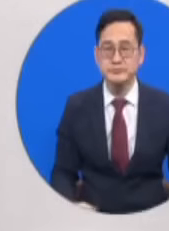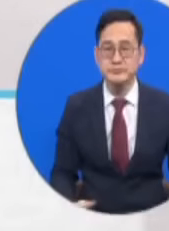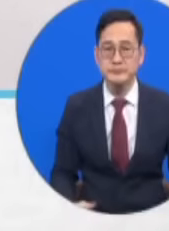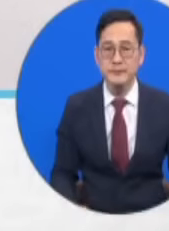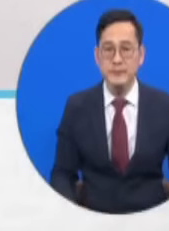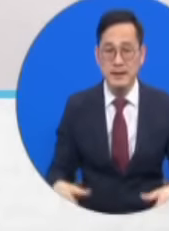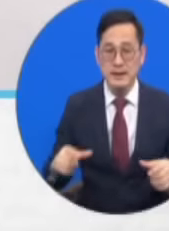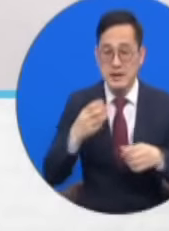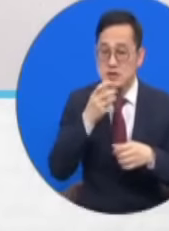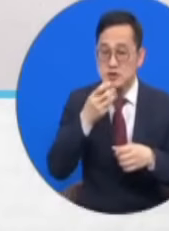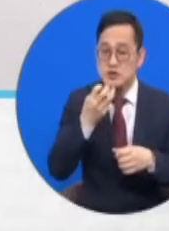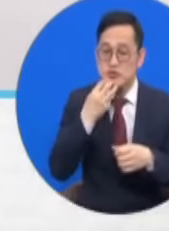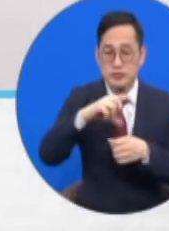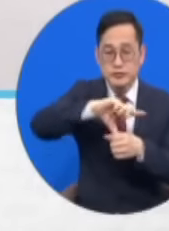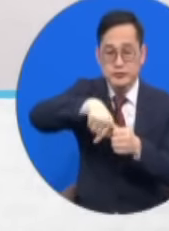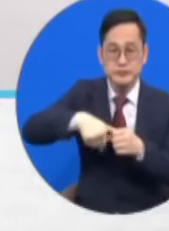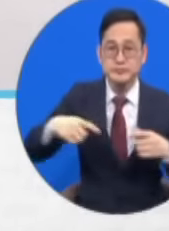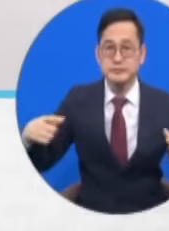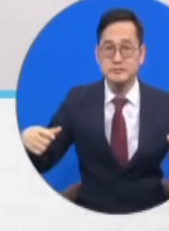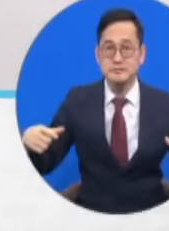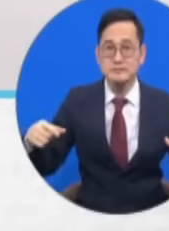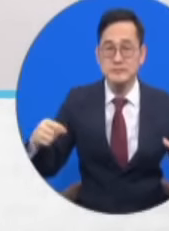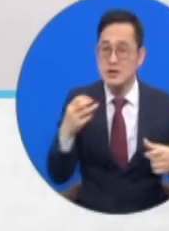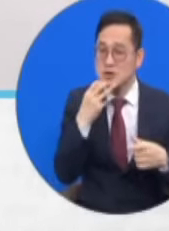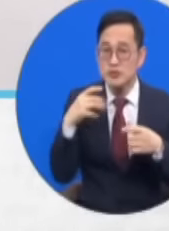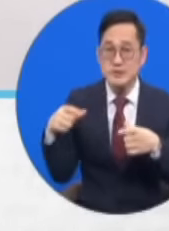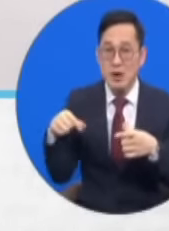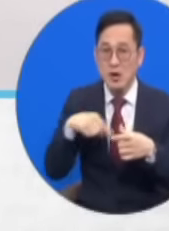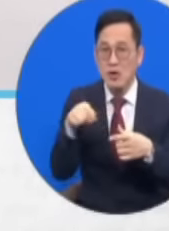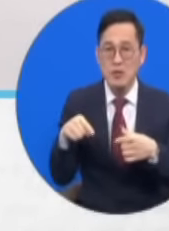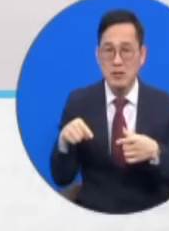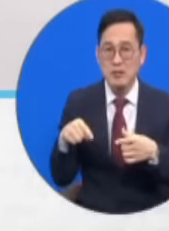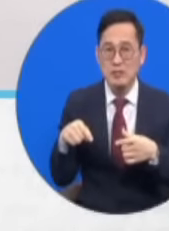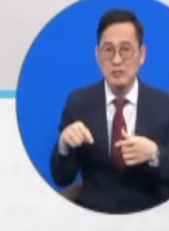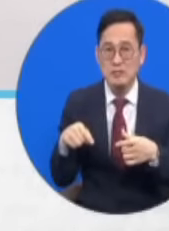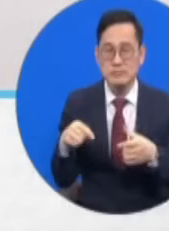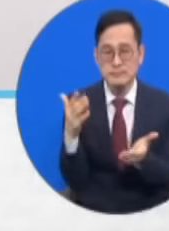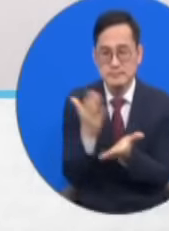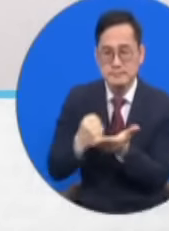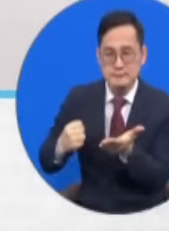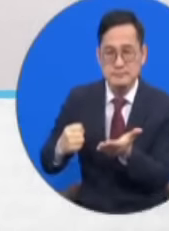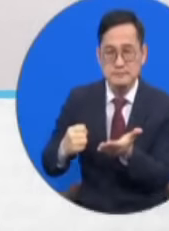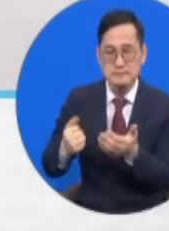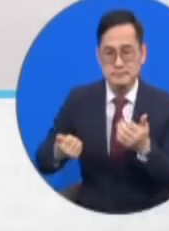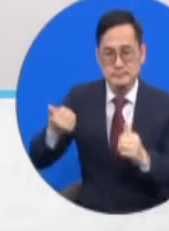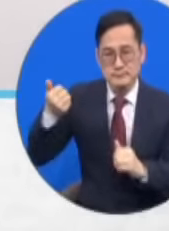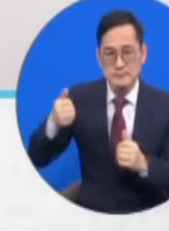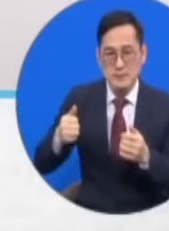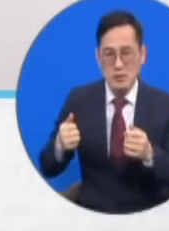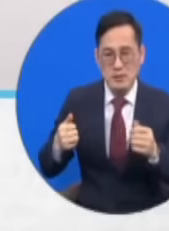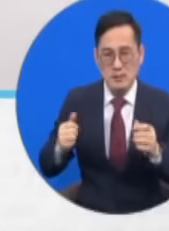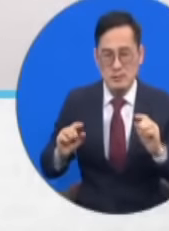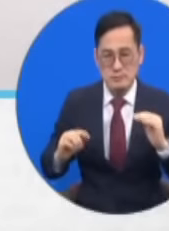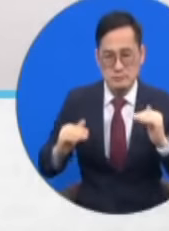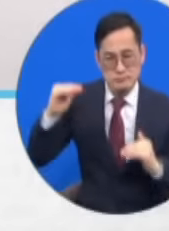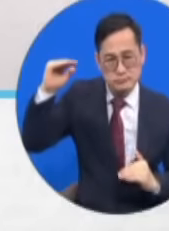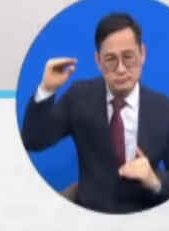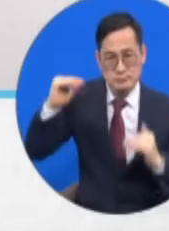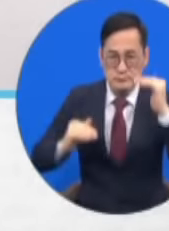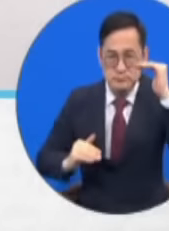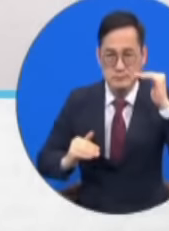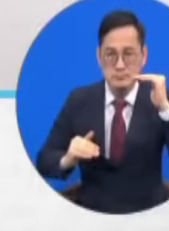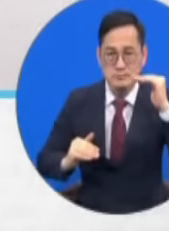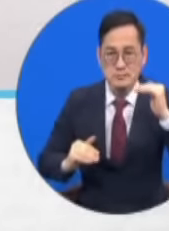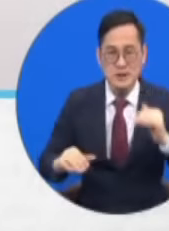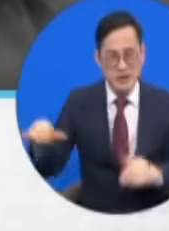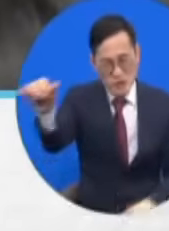가질 필요가 있다. 이제 서울에서 몇 수를 얻느냐에 따라서 과반을 갖느냐 못 갖느냐, 총선을 승리할 수 있느냐 없느냐, 그게